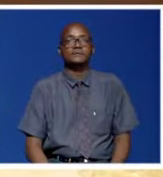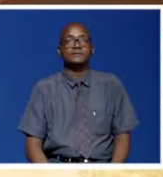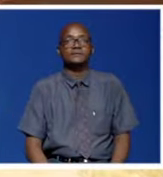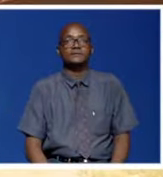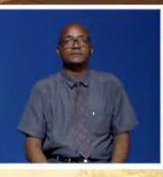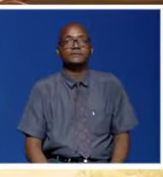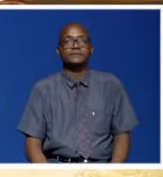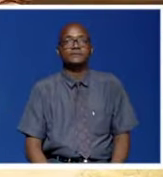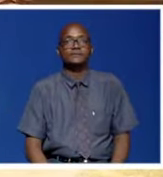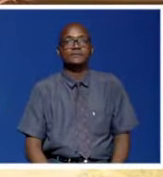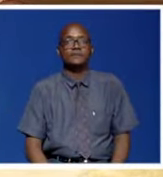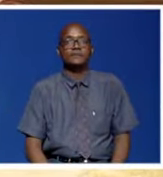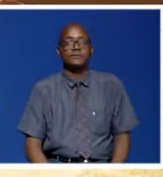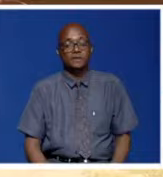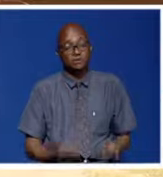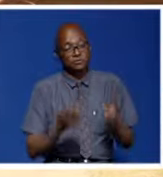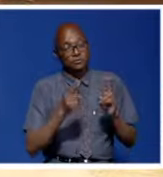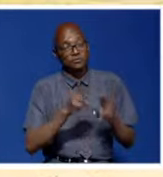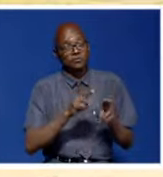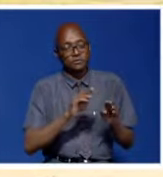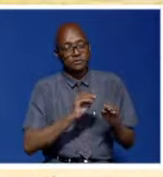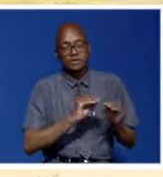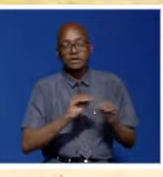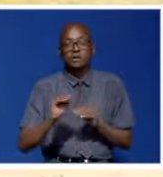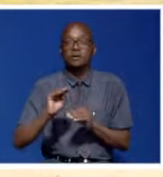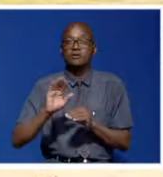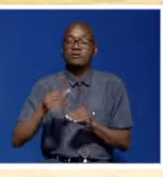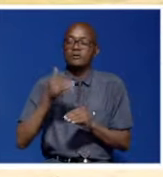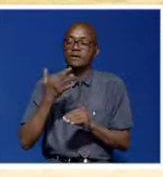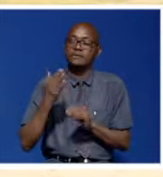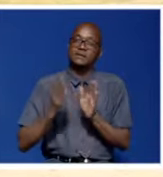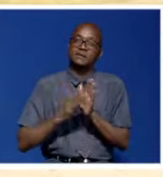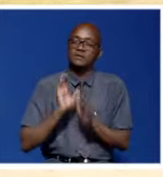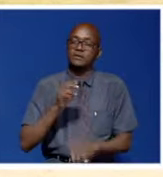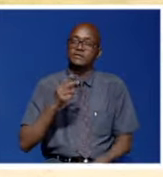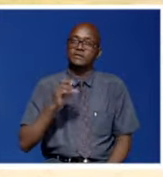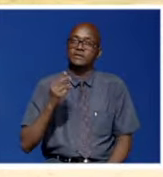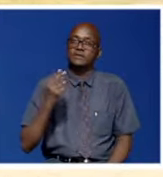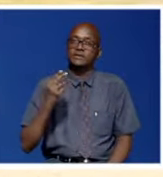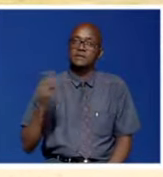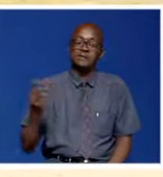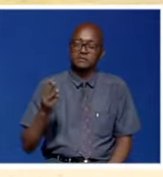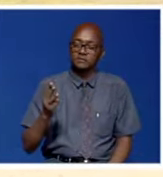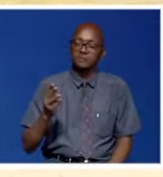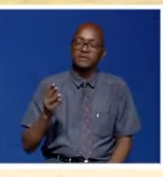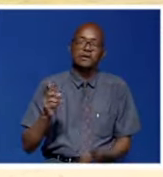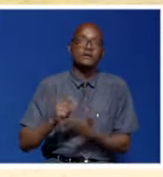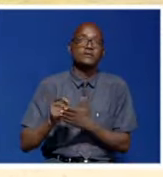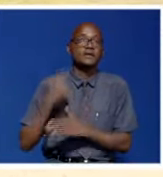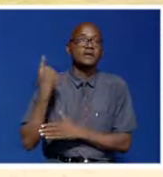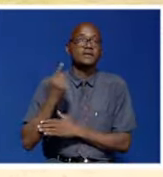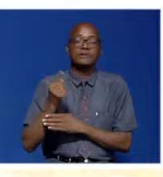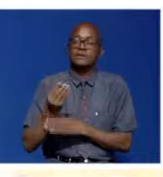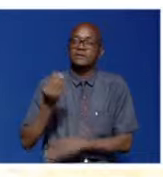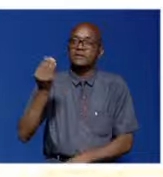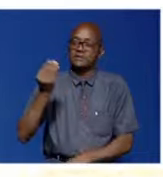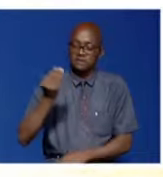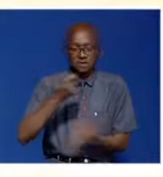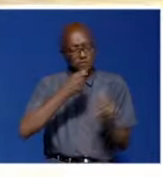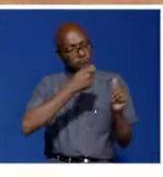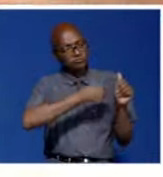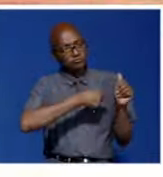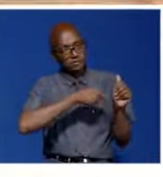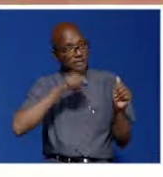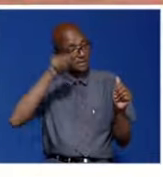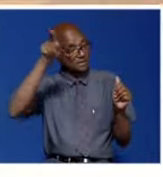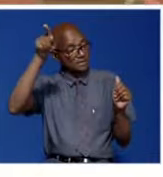hiyo imetokana na rufaa namba 9 ya mwaka 2023 iliyokatwa na ofisi ya taifa ya mashtaka mkoa wa Mtwara baada ya